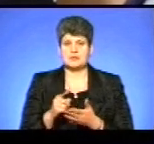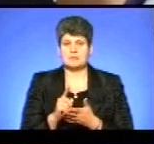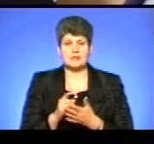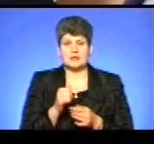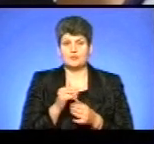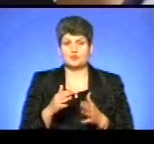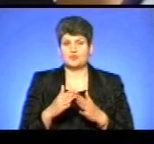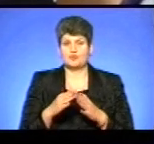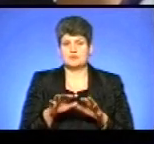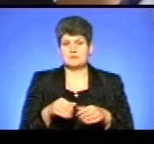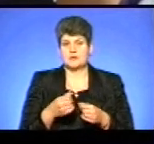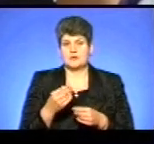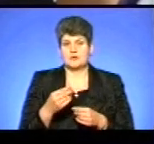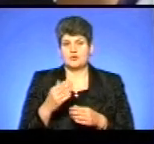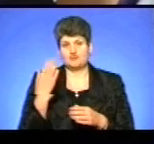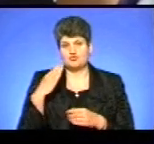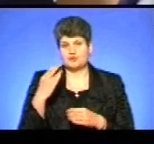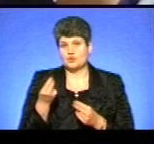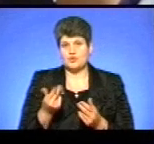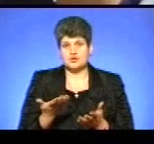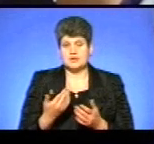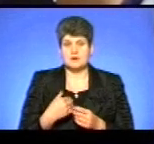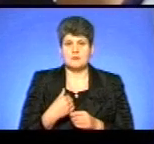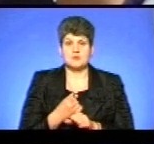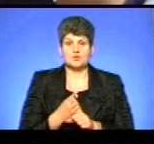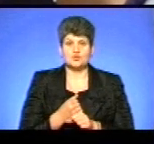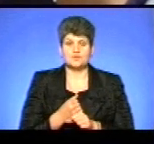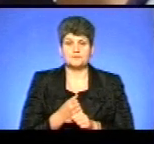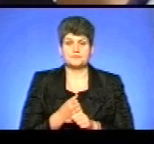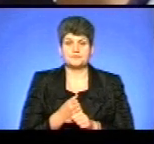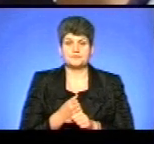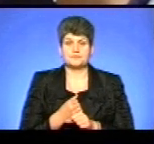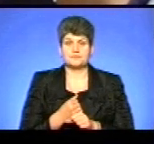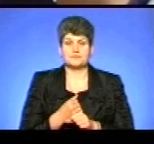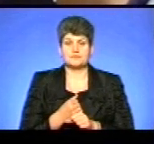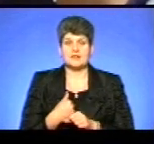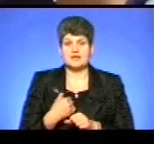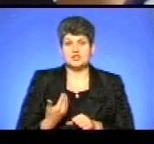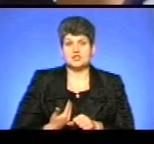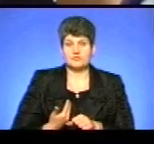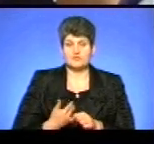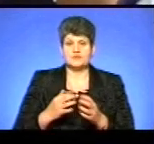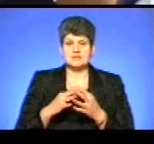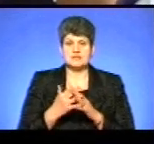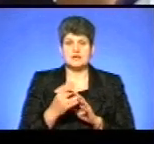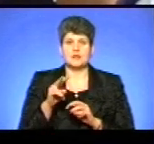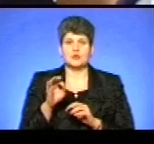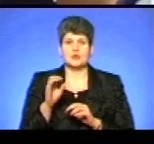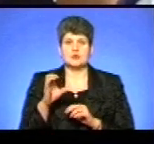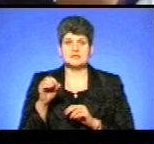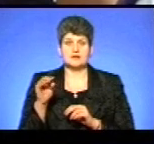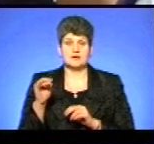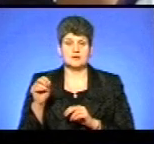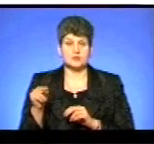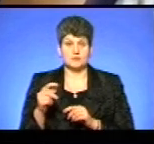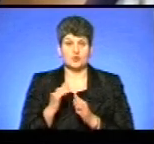бо я не можу додому забирати чужих грошей. Я працюю в... Я живу, вірніше, в селі Лосятин, мені треба кожен